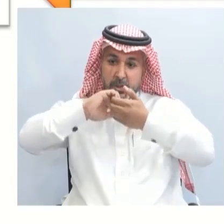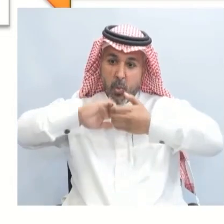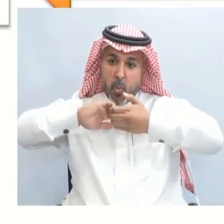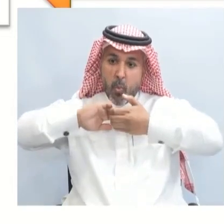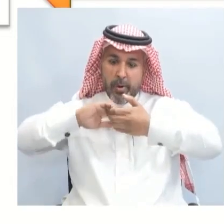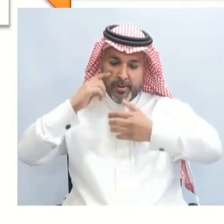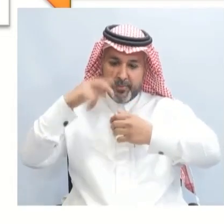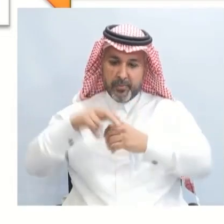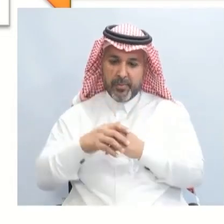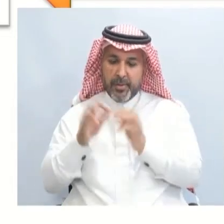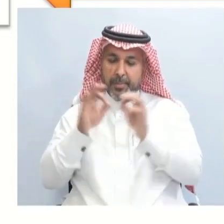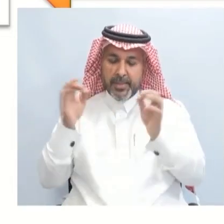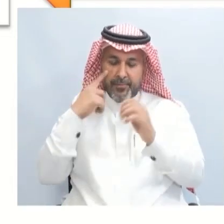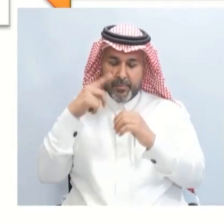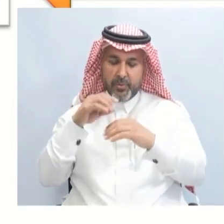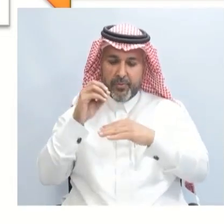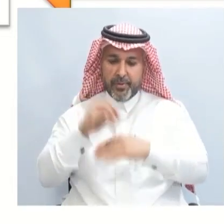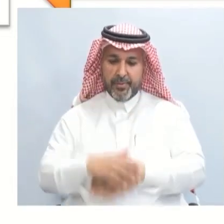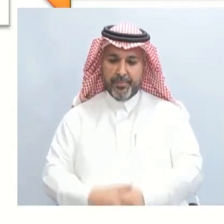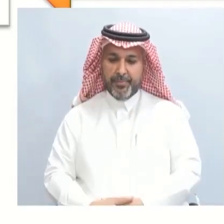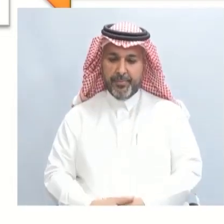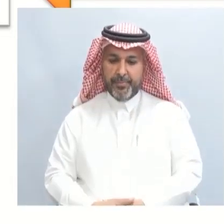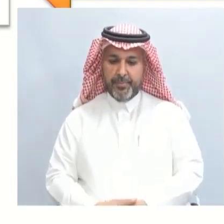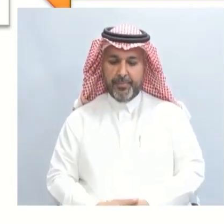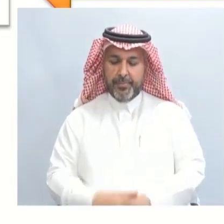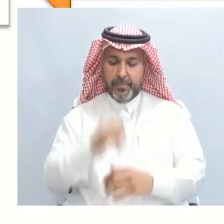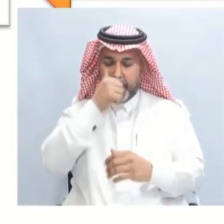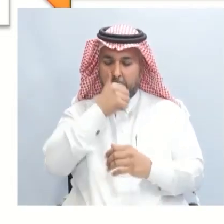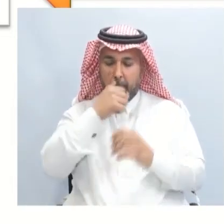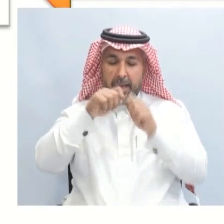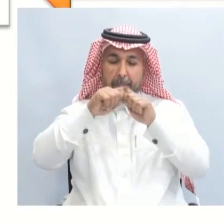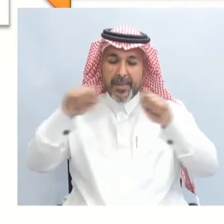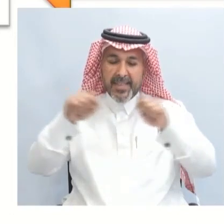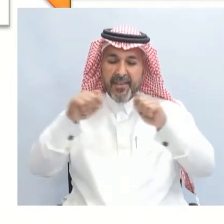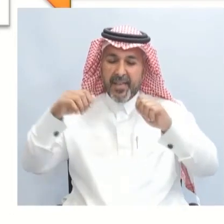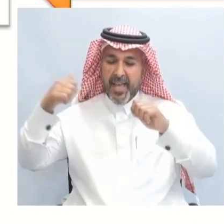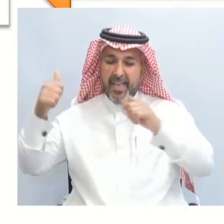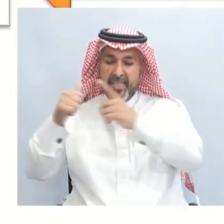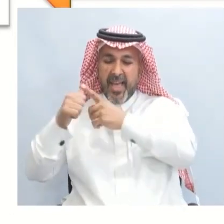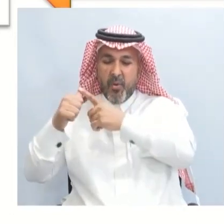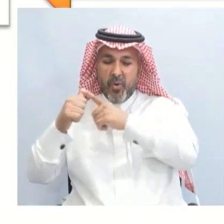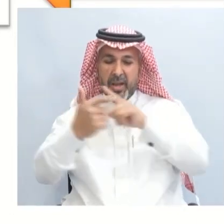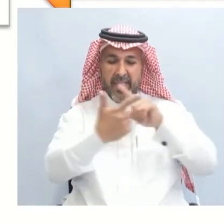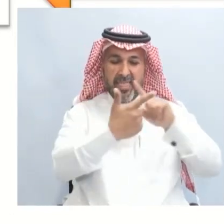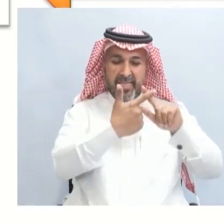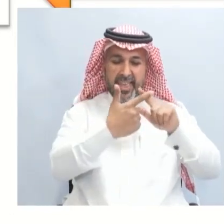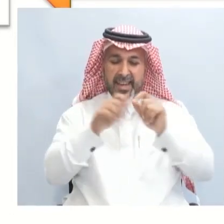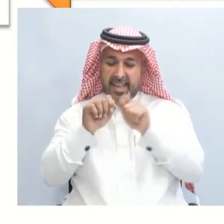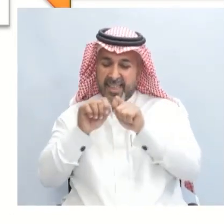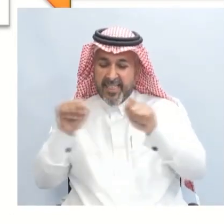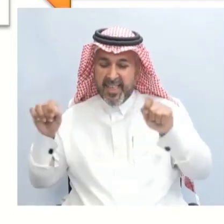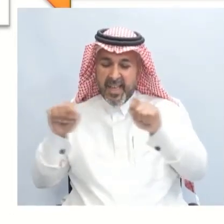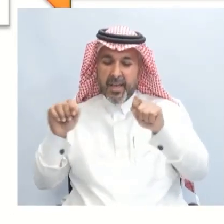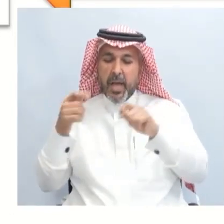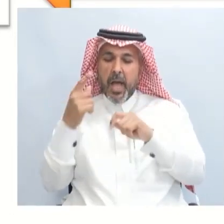ام 1 وام 2 هي عباره عن r كلما زادت هذه المسافه سيحصل عمليه